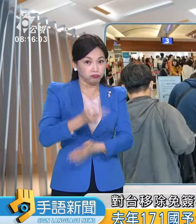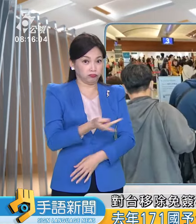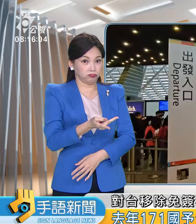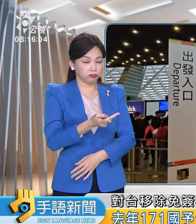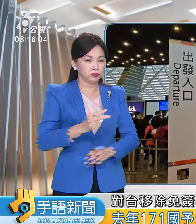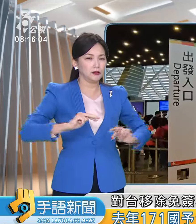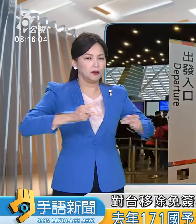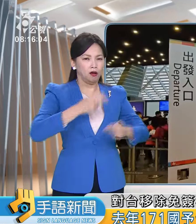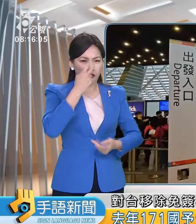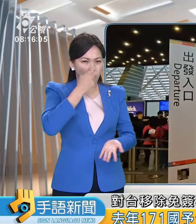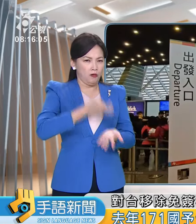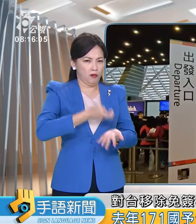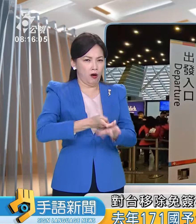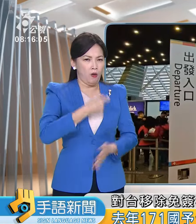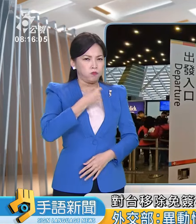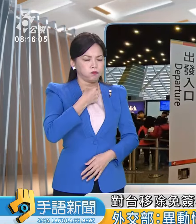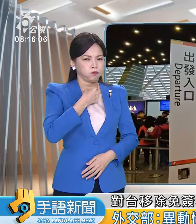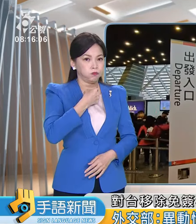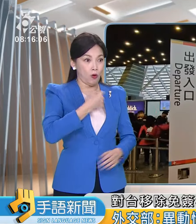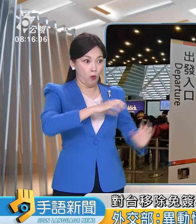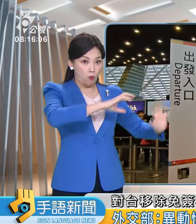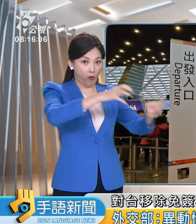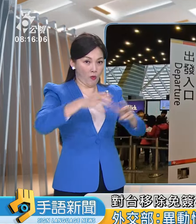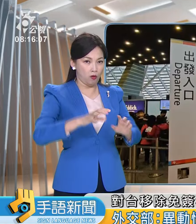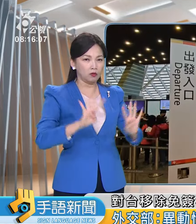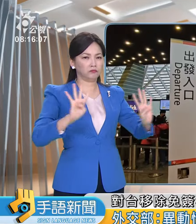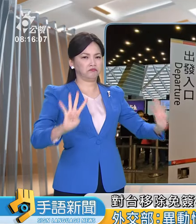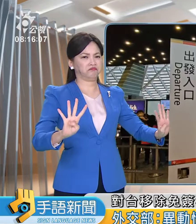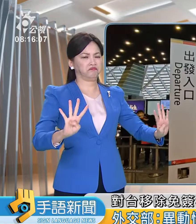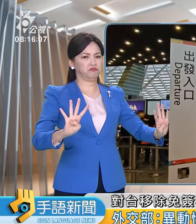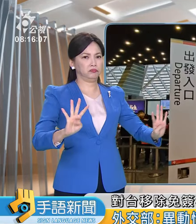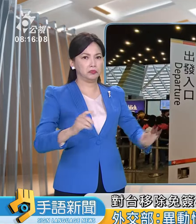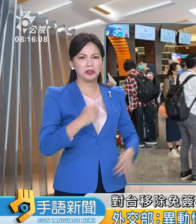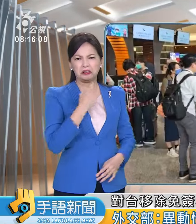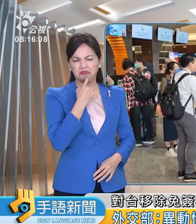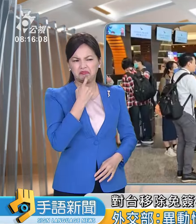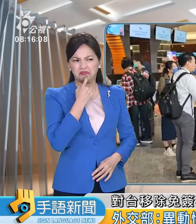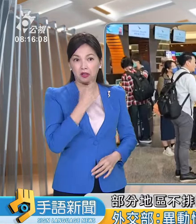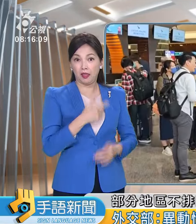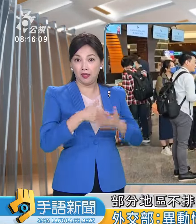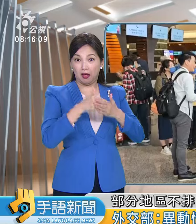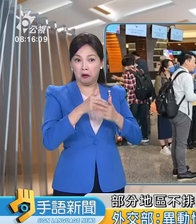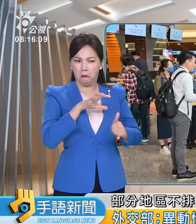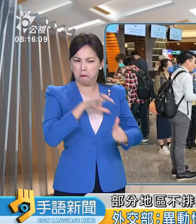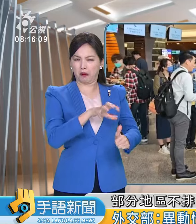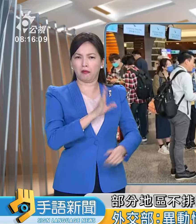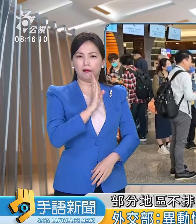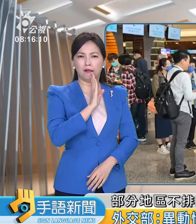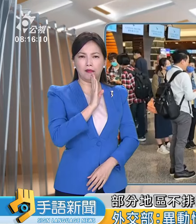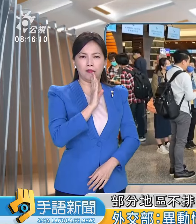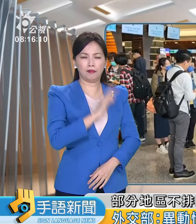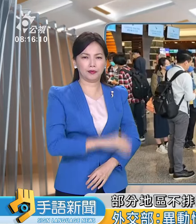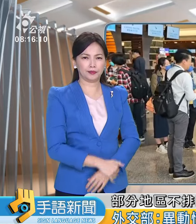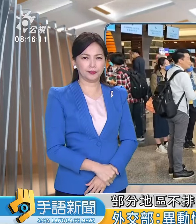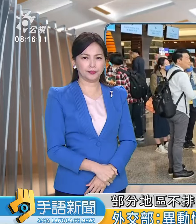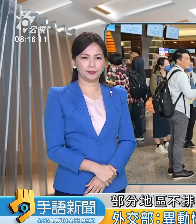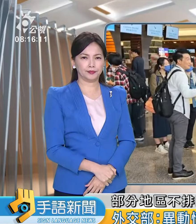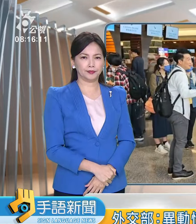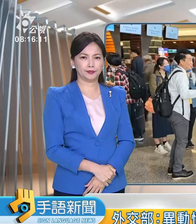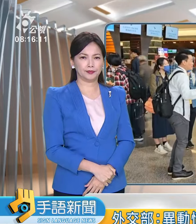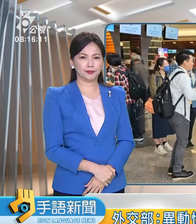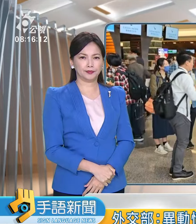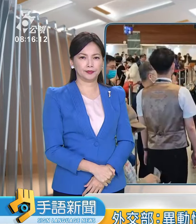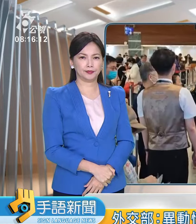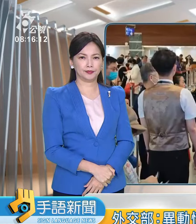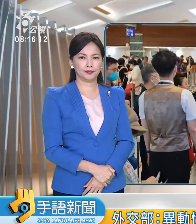和落地签证各有4个国家，部分地区不排除跟中国施